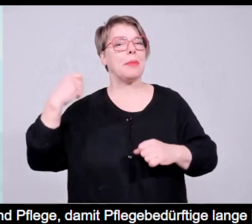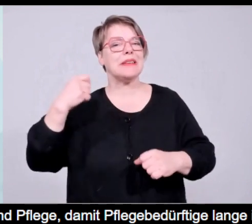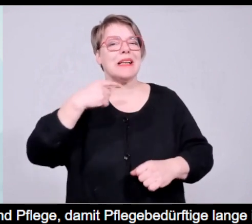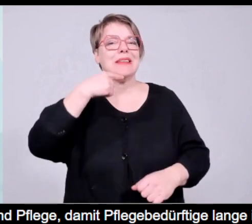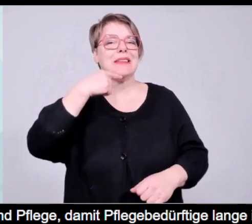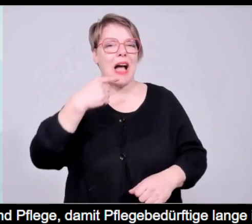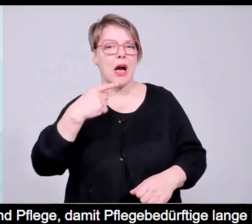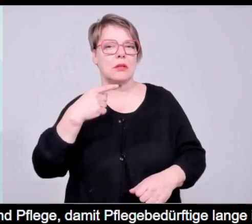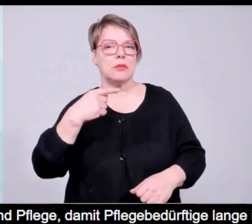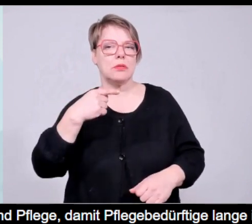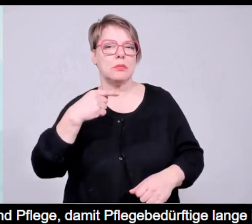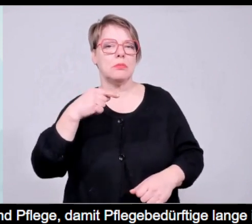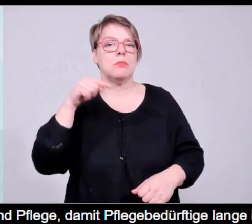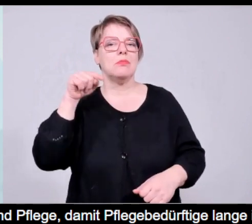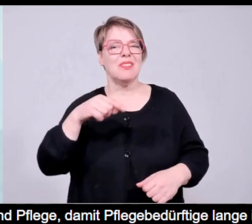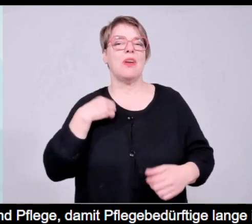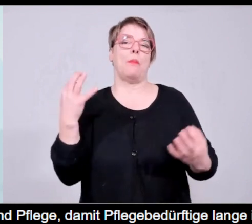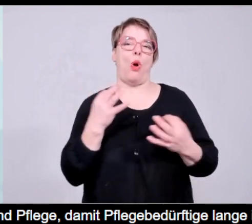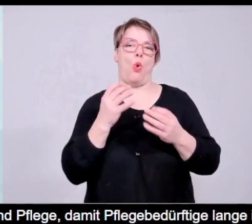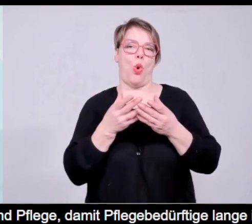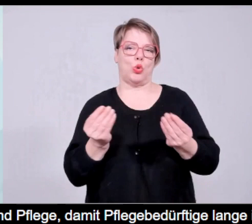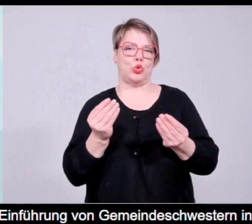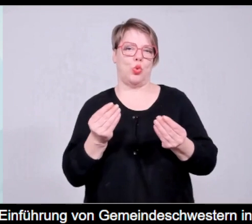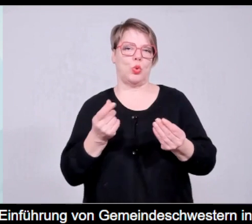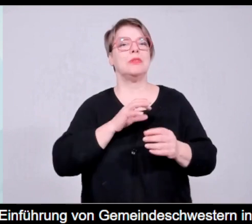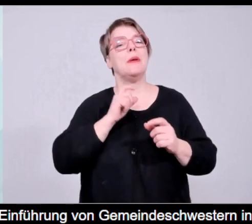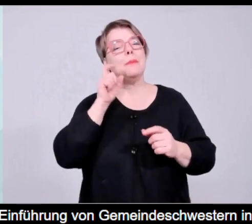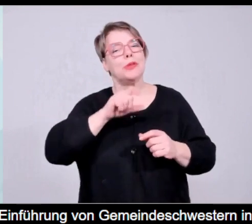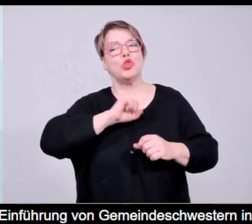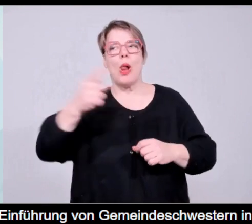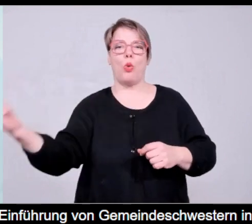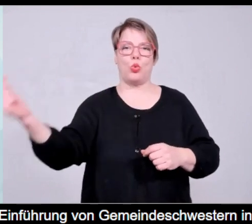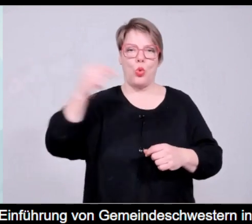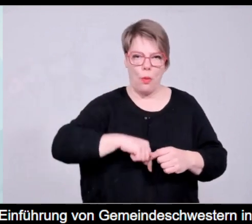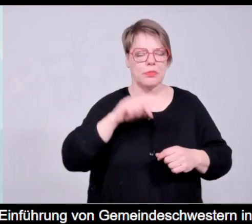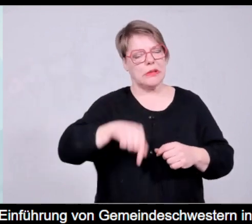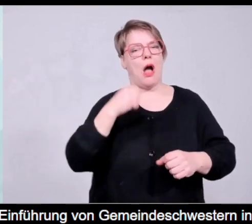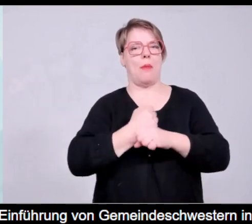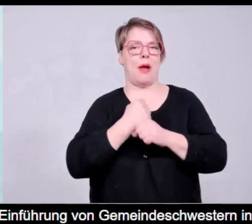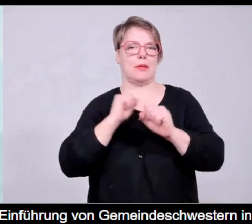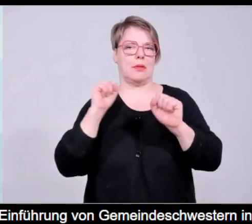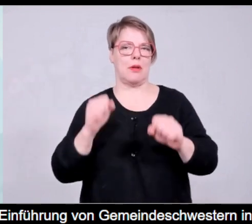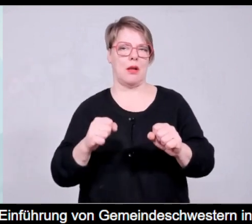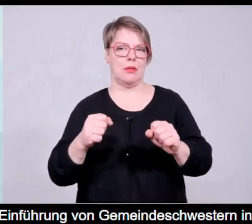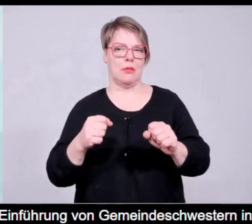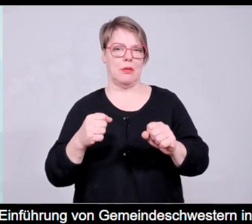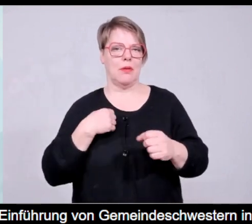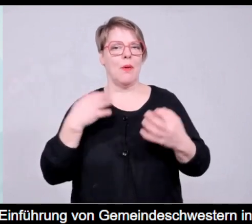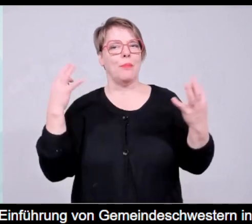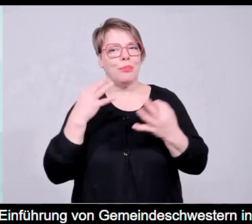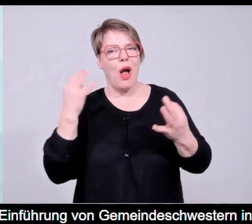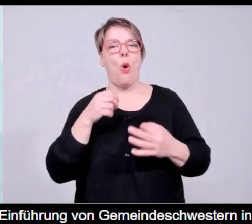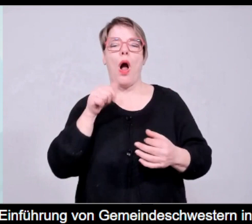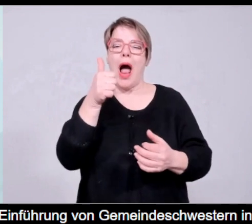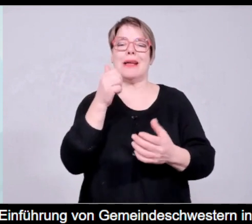Das ist mir ein ganz zentrales Anliegen. Daneben werden wir prüfen, ob wir vielleicht auch für Pflegekräfte, die aus dem Nicht-EU